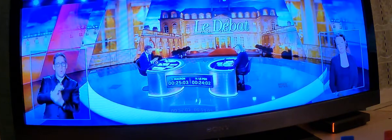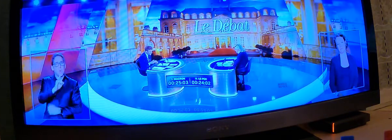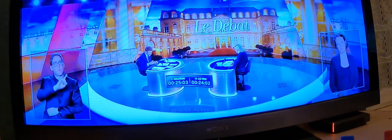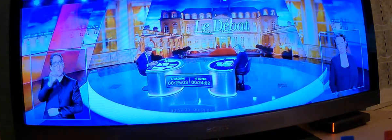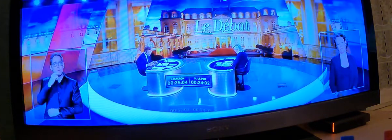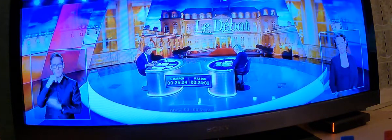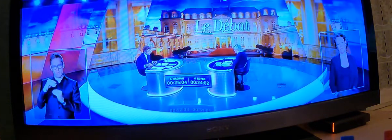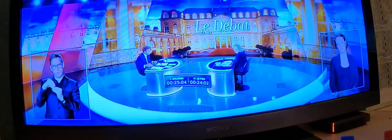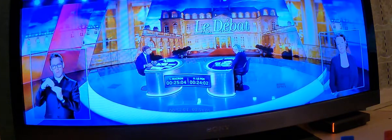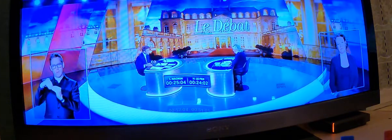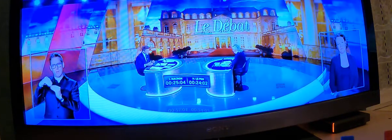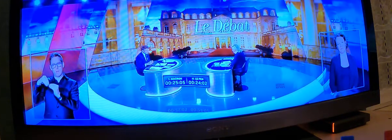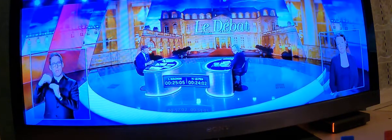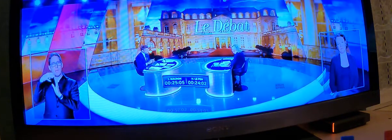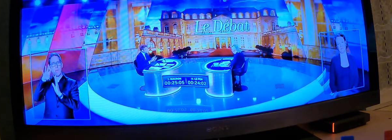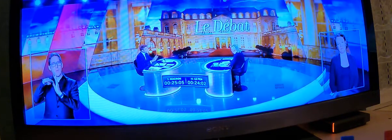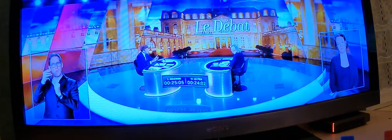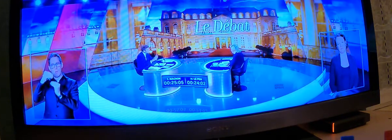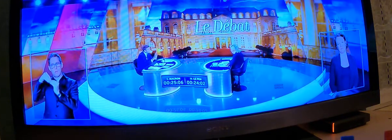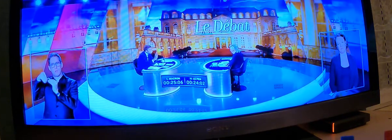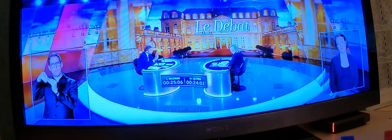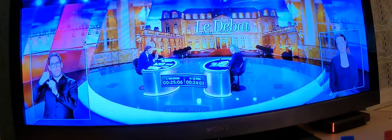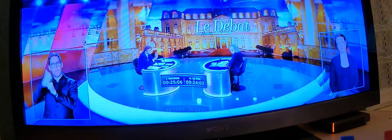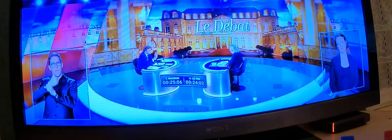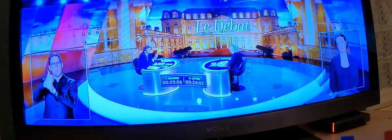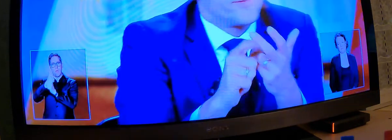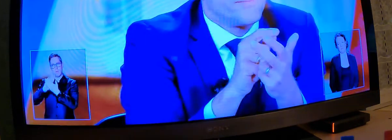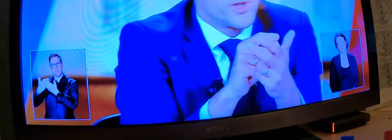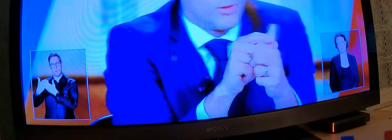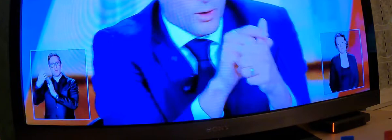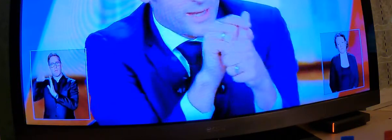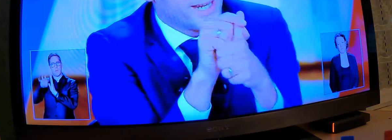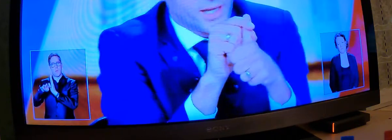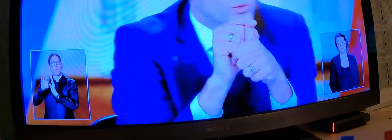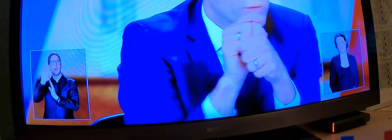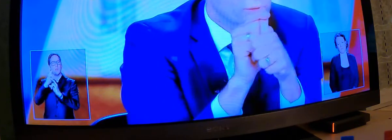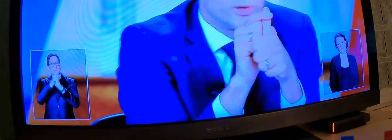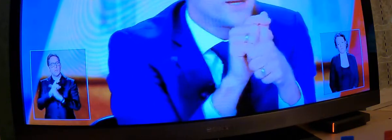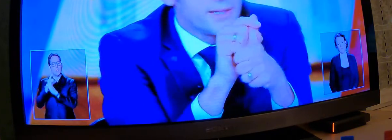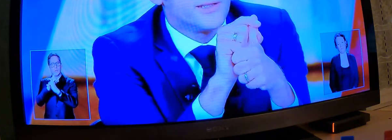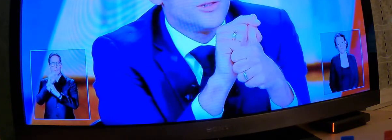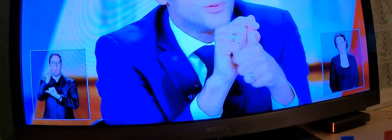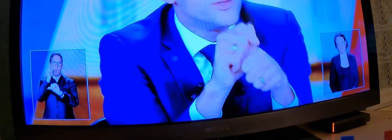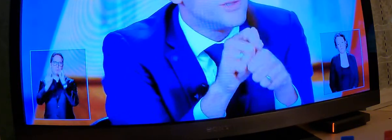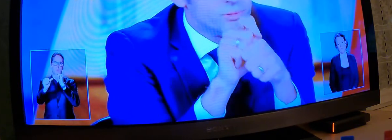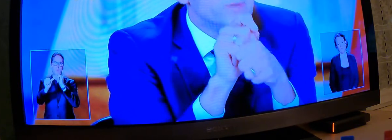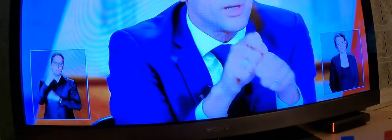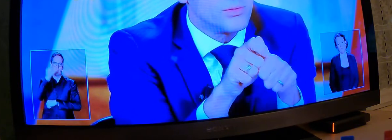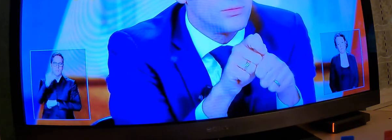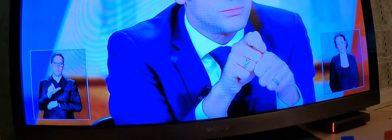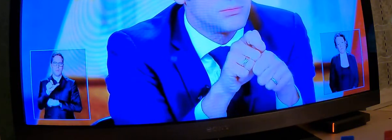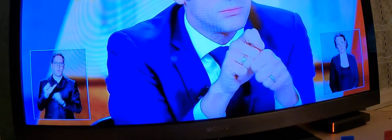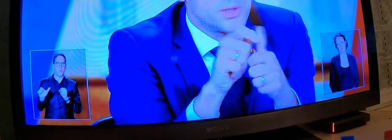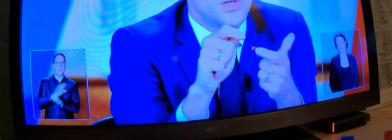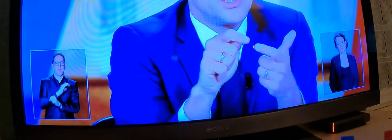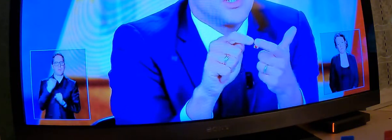vrai. C'est 4 mois par an. Mais en prenant en compte plusieurs dispositifs. Le premier, carrière longue. Il faut garder un tel dispositif, vous avez